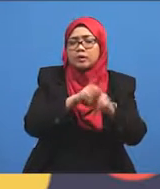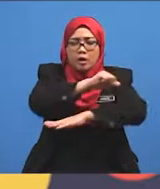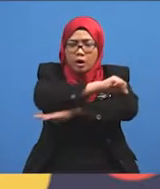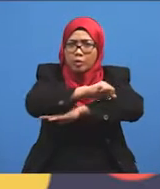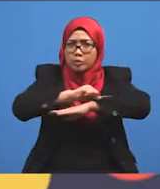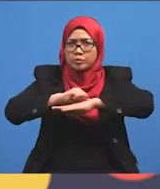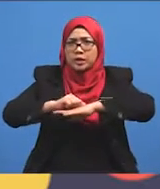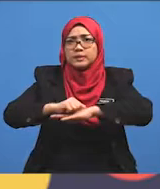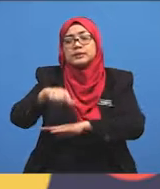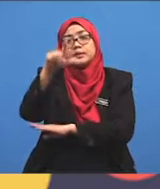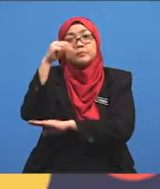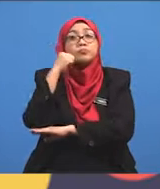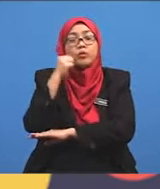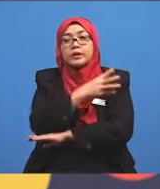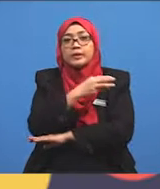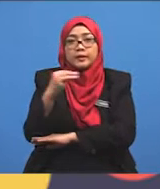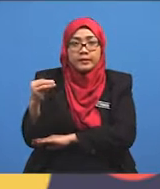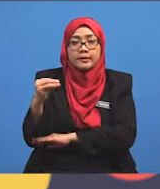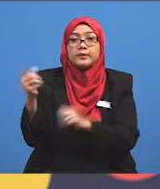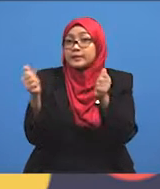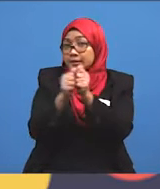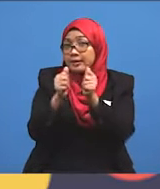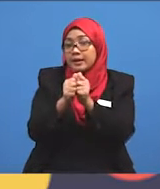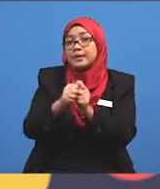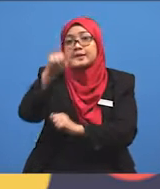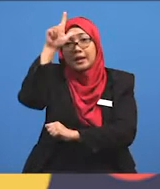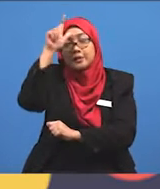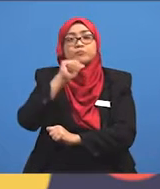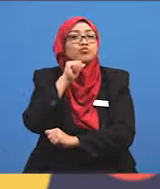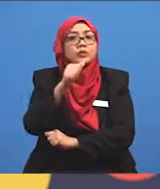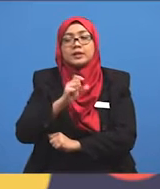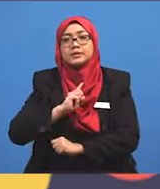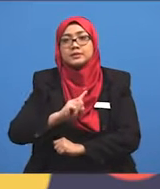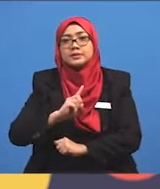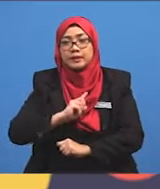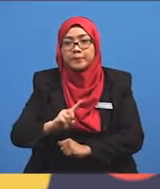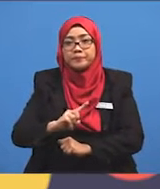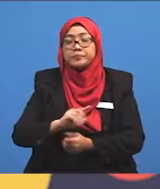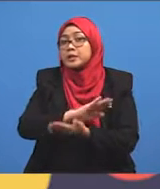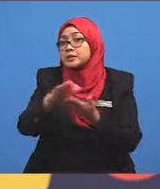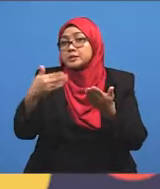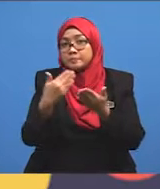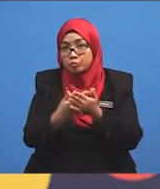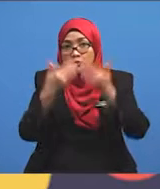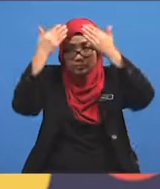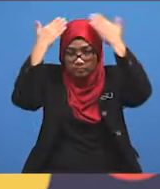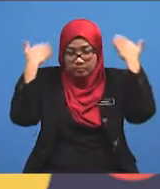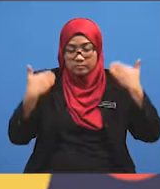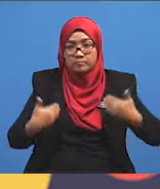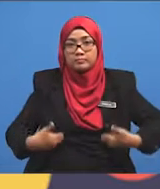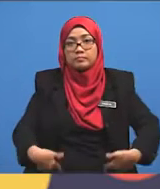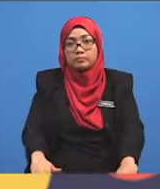perempuan dengan lelaki bukan Islam juga sama, iaitu seluruh tubuh kecuali muka dengan tapak